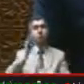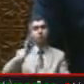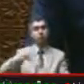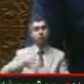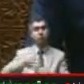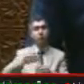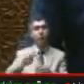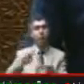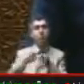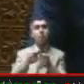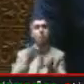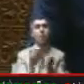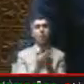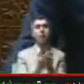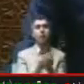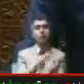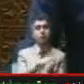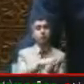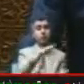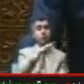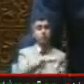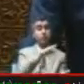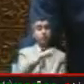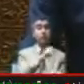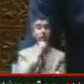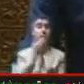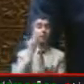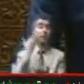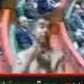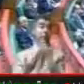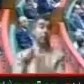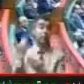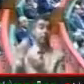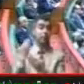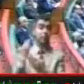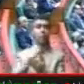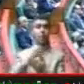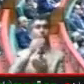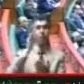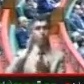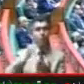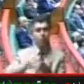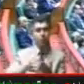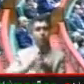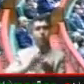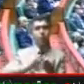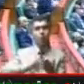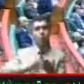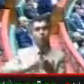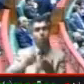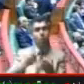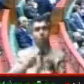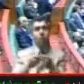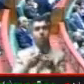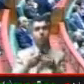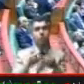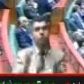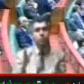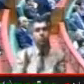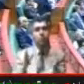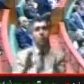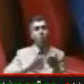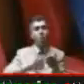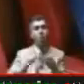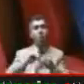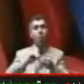من تراكم الحاصل ومن الدراسات الكثيرة التي حصلت، فهيئت ما يكفي من أجل الخروج من وضعية